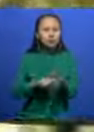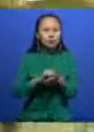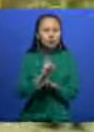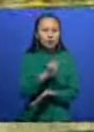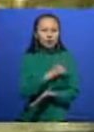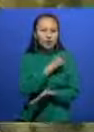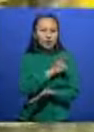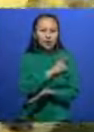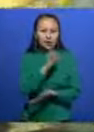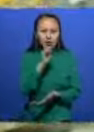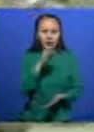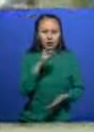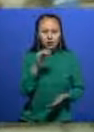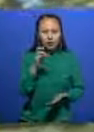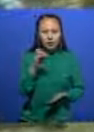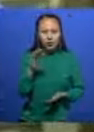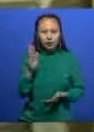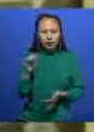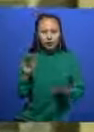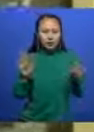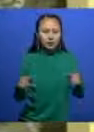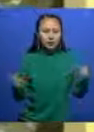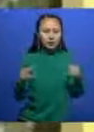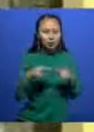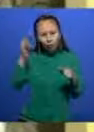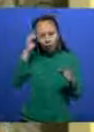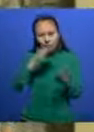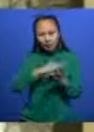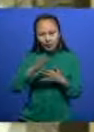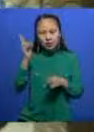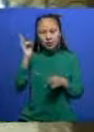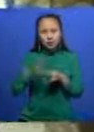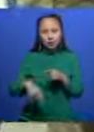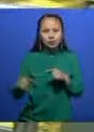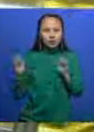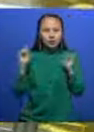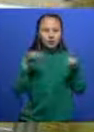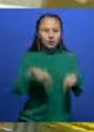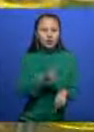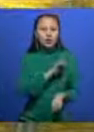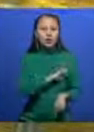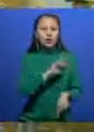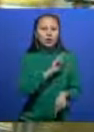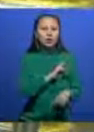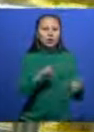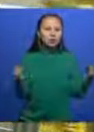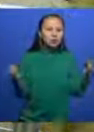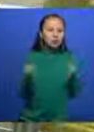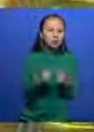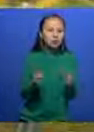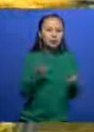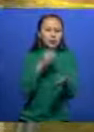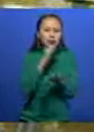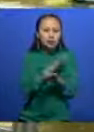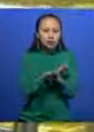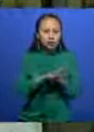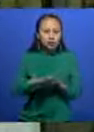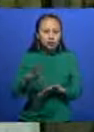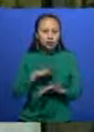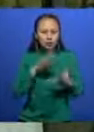Әсел Алтынбекова 3 жыл бұрын жоғарғы оқу орнын бітірген соң бірден осында жұмыс орналасты. Қазір құрылымы ең қиын қондырғыларды